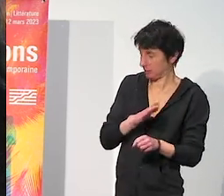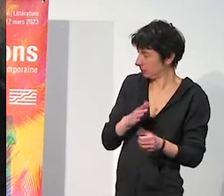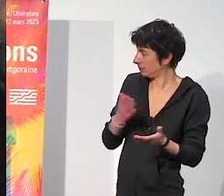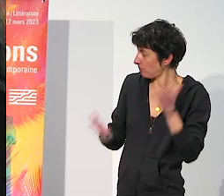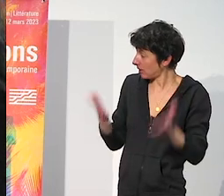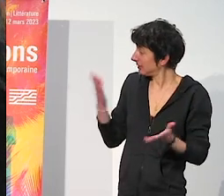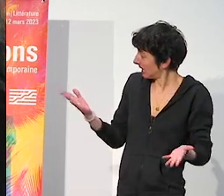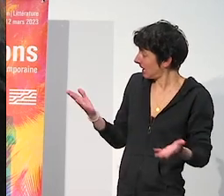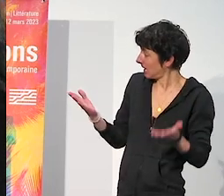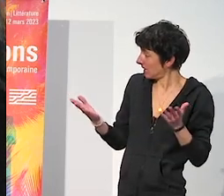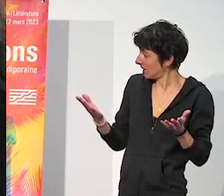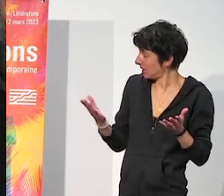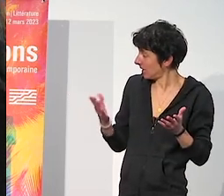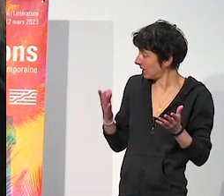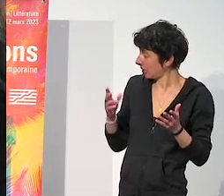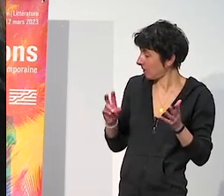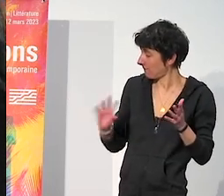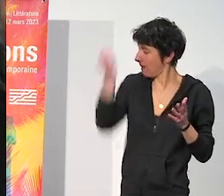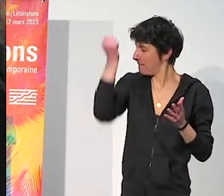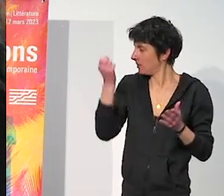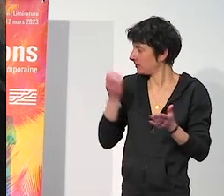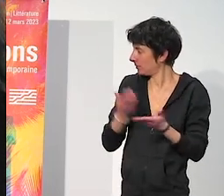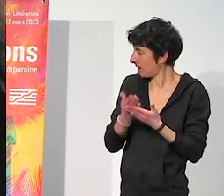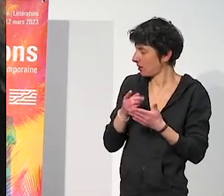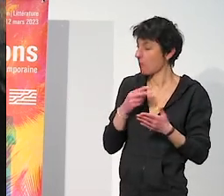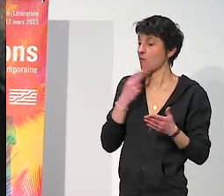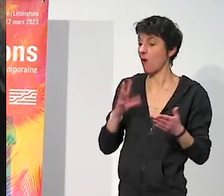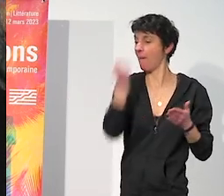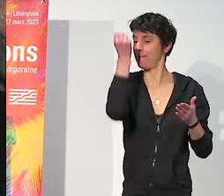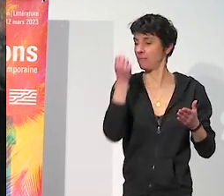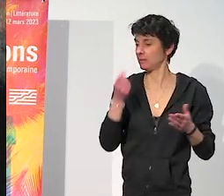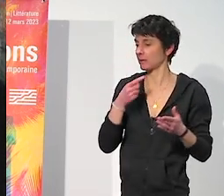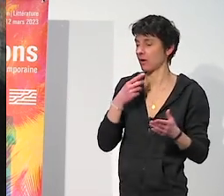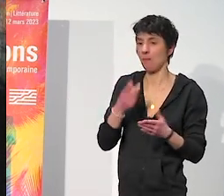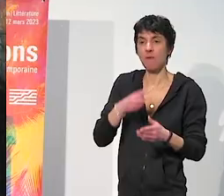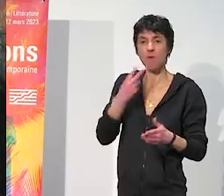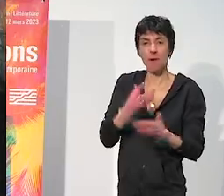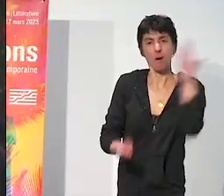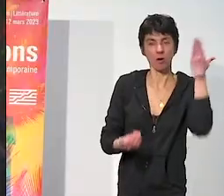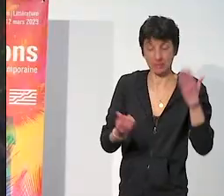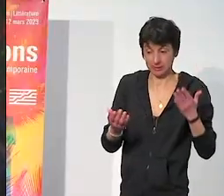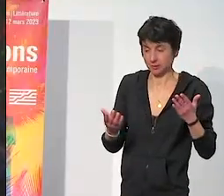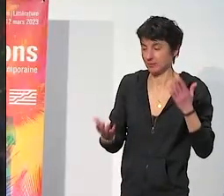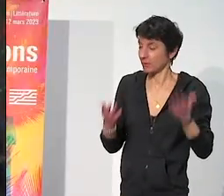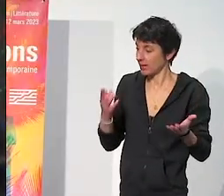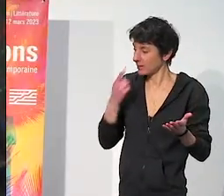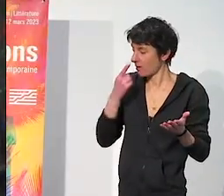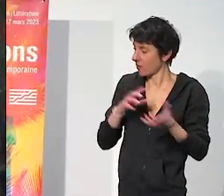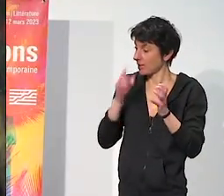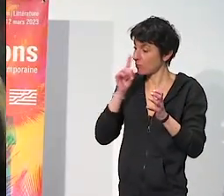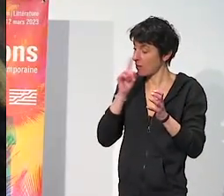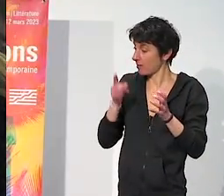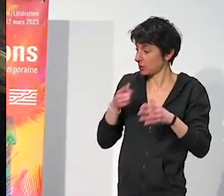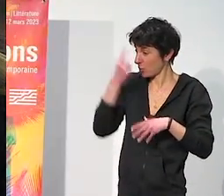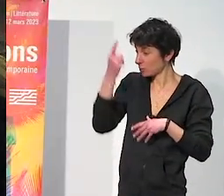Est-ce que c'est ça aussi, là, ce qui est confisqué ? La voix qui manque. Alors, c'est compliqué parce que je